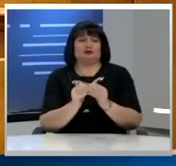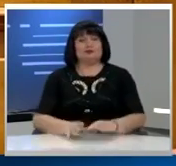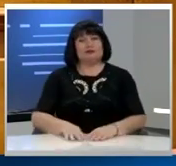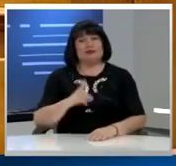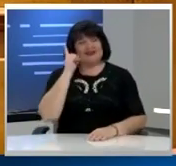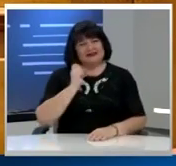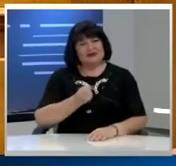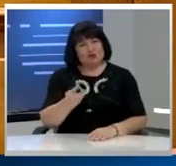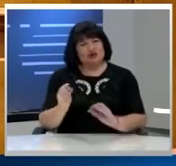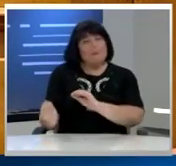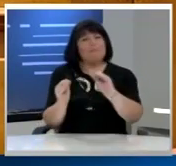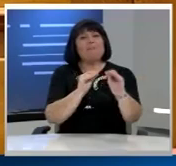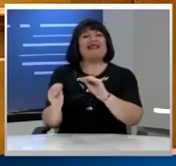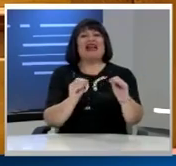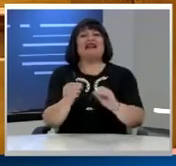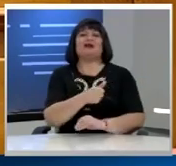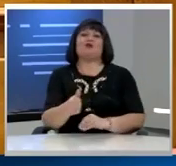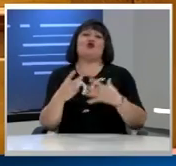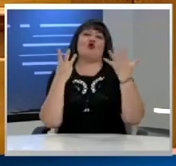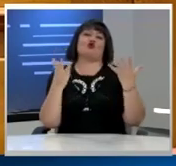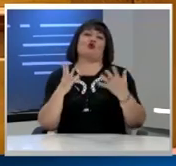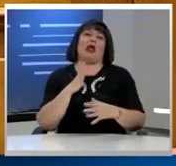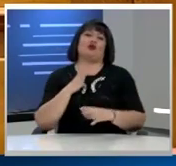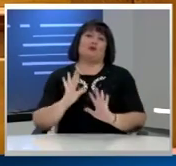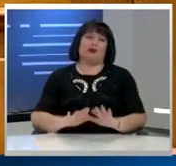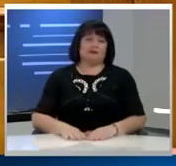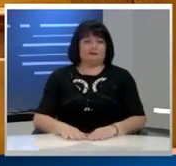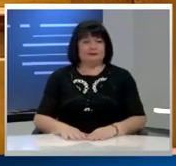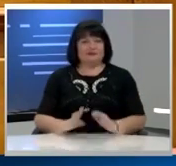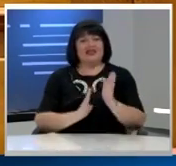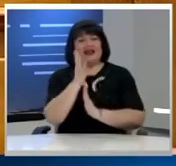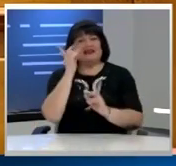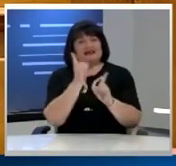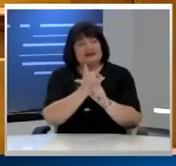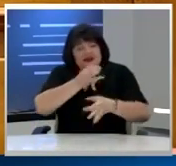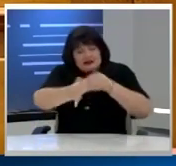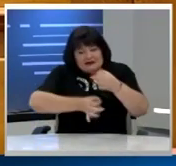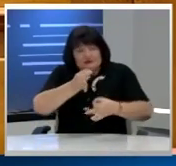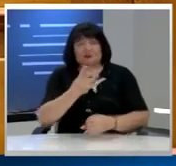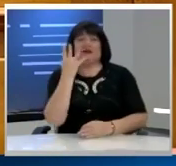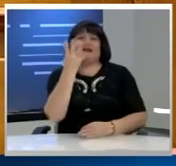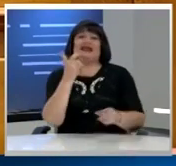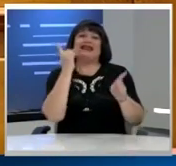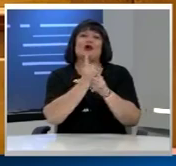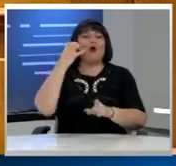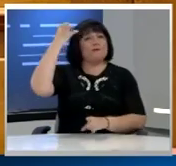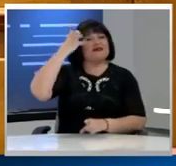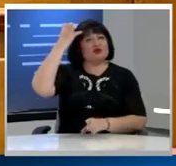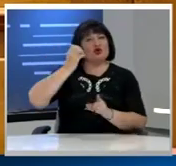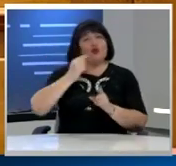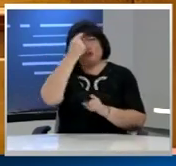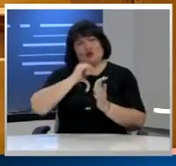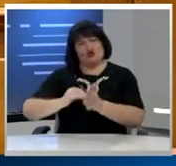πόσοι από αυτούς ήταν μετακλητοί? Μόνο 8. 14 ειδικοί σύμβουλοι, 4 ειδικό επιστημονικό